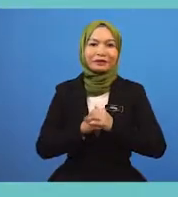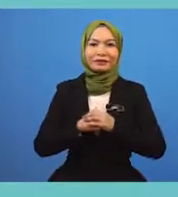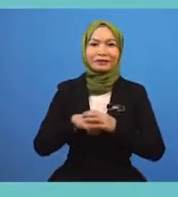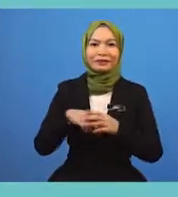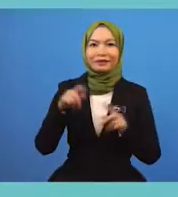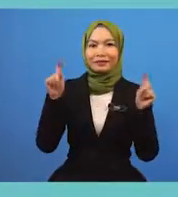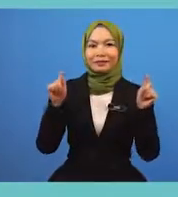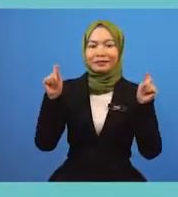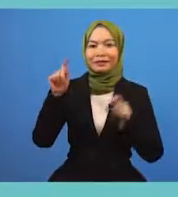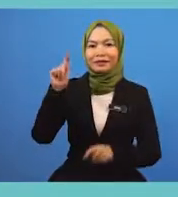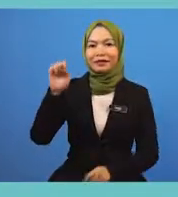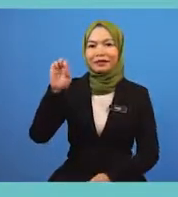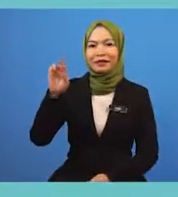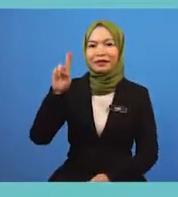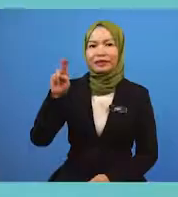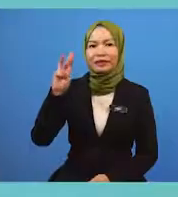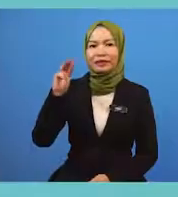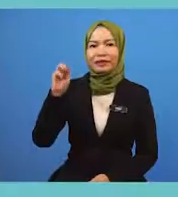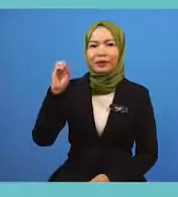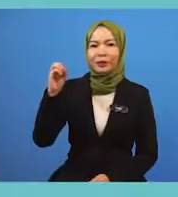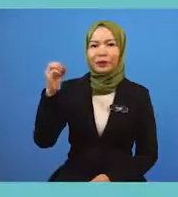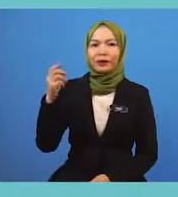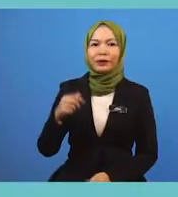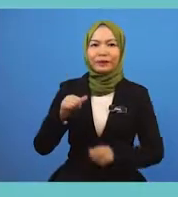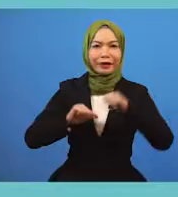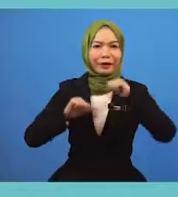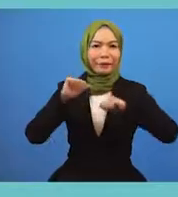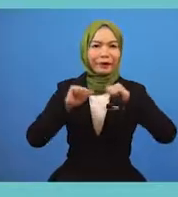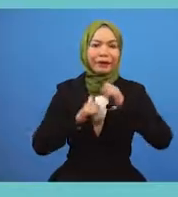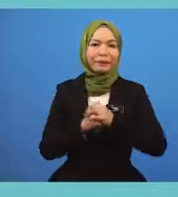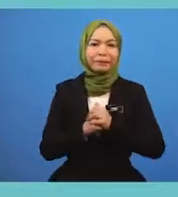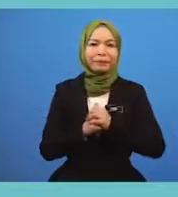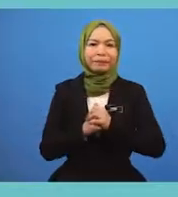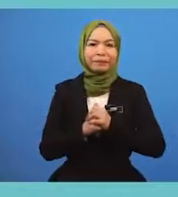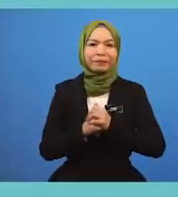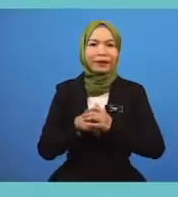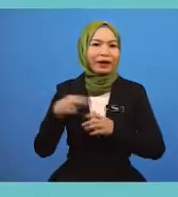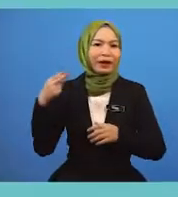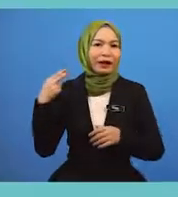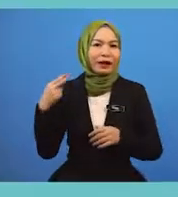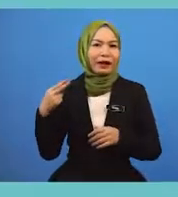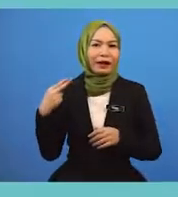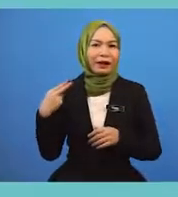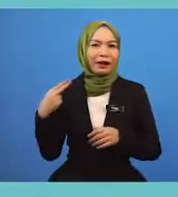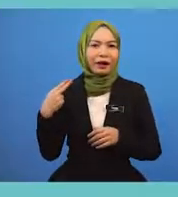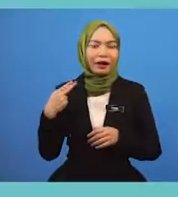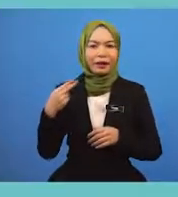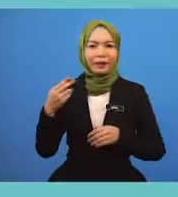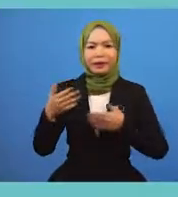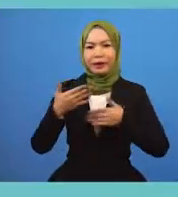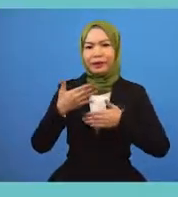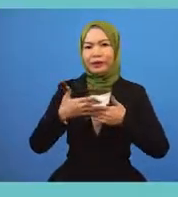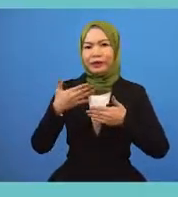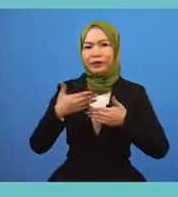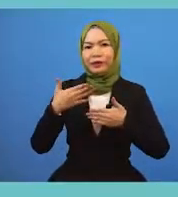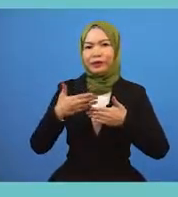4.4, haba penutralan. Di akhir pembelajaran ini, murid-murid haruslah dapat